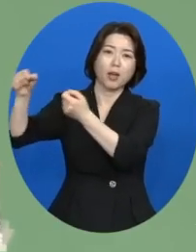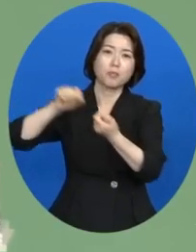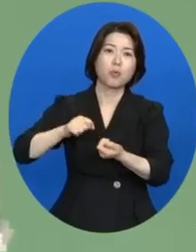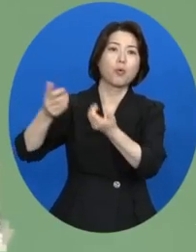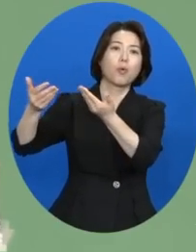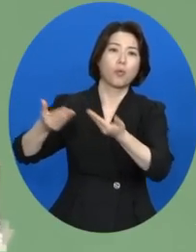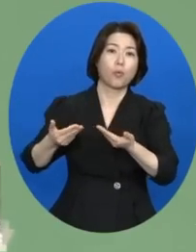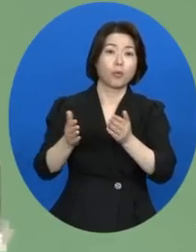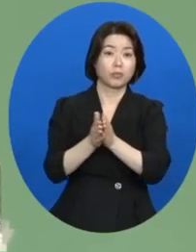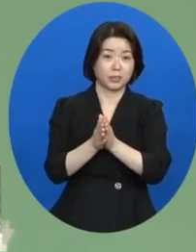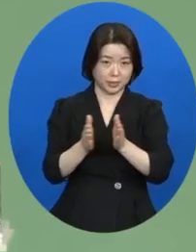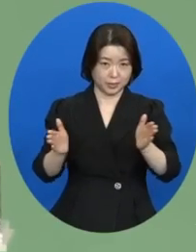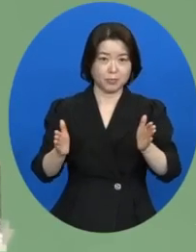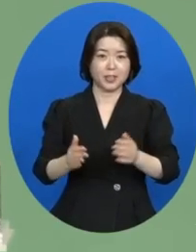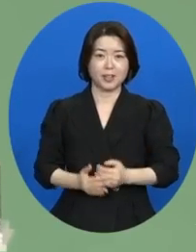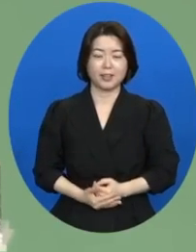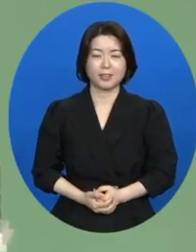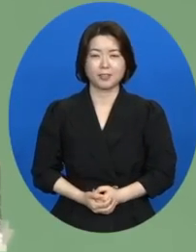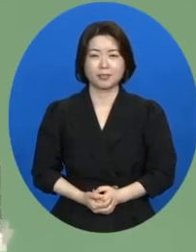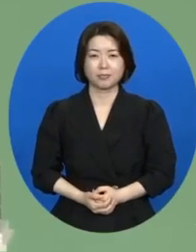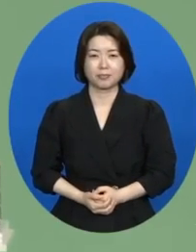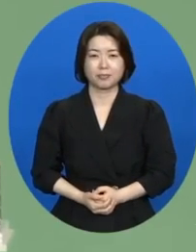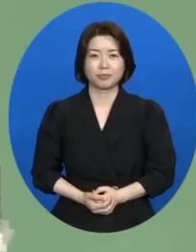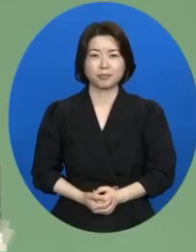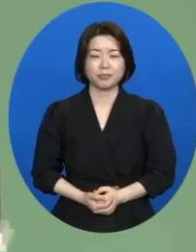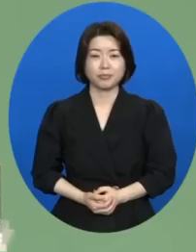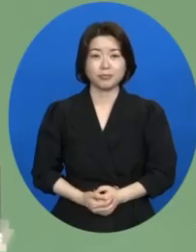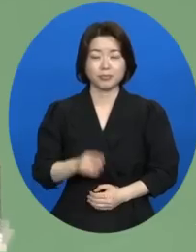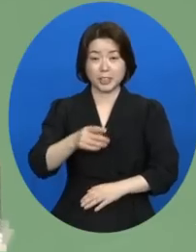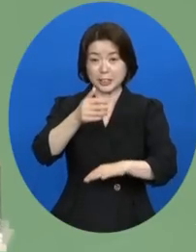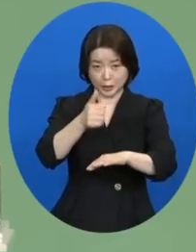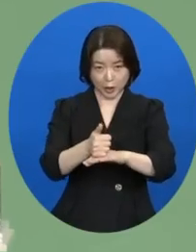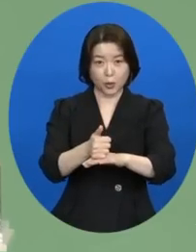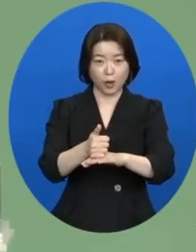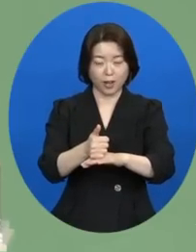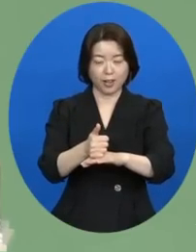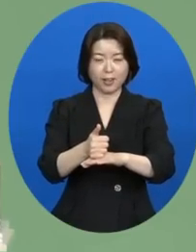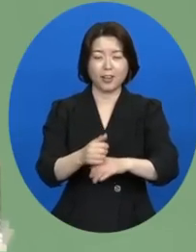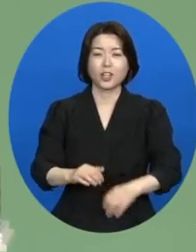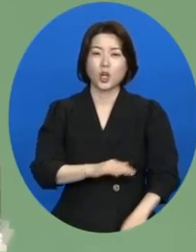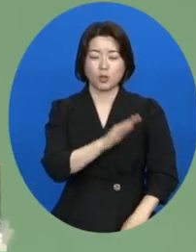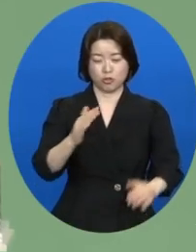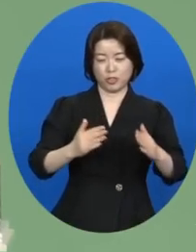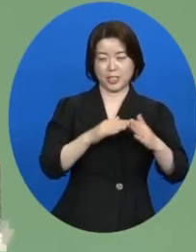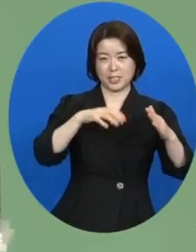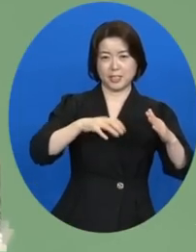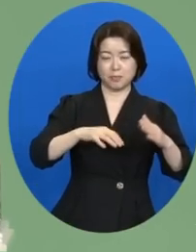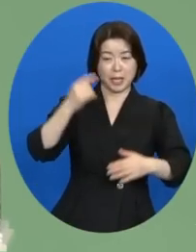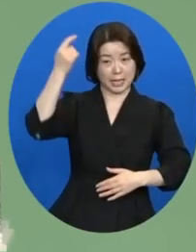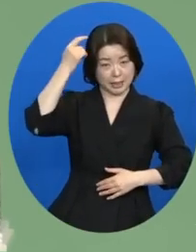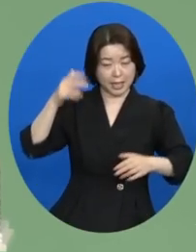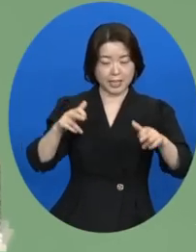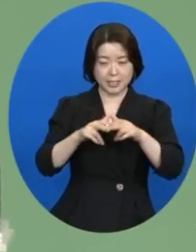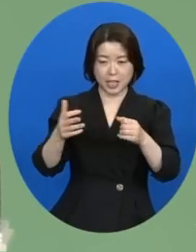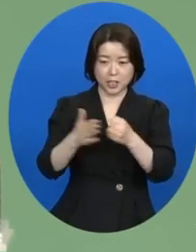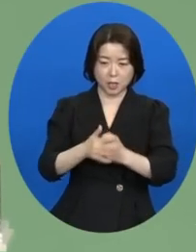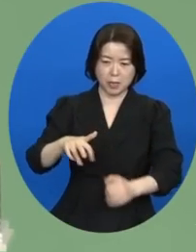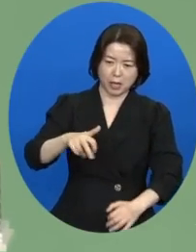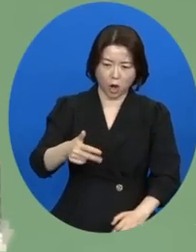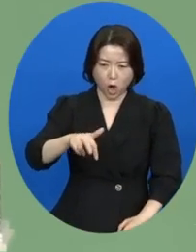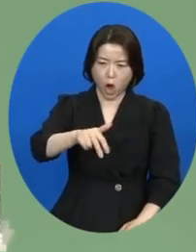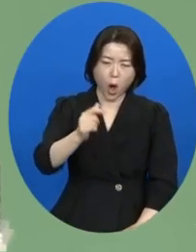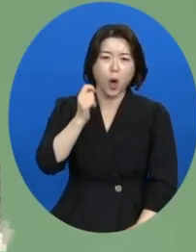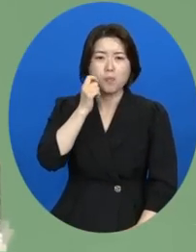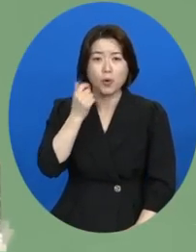주시기 시작했습니다. 그 결과 저희 집에 뇌소마비로 잘 걷지